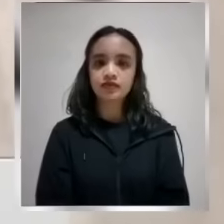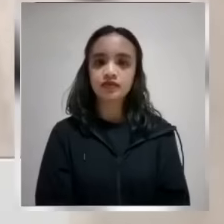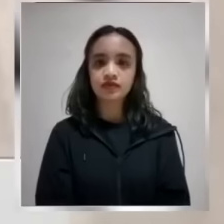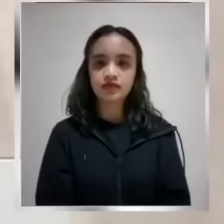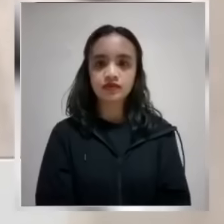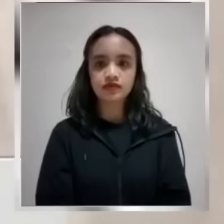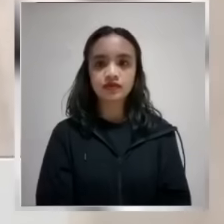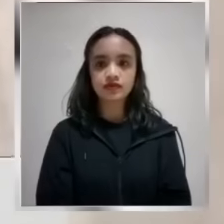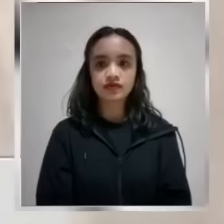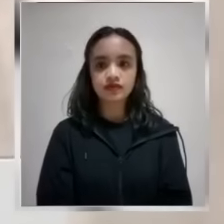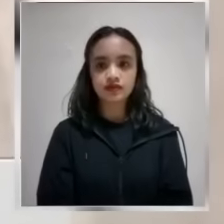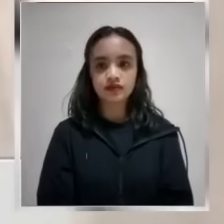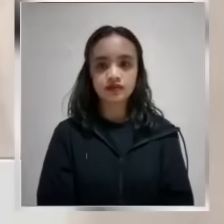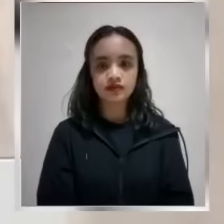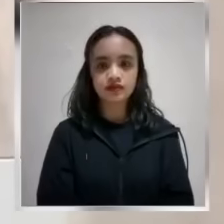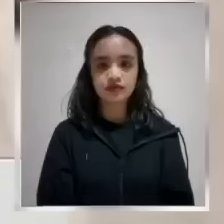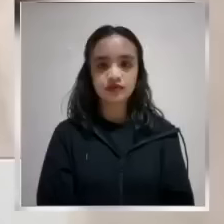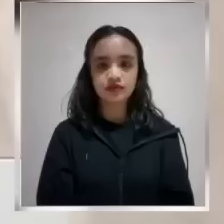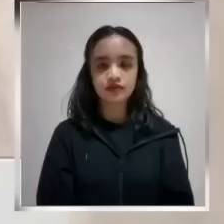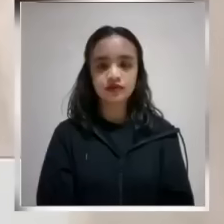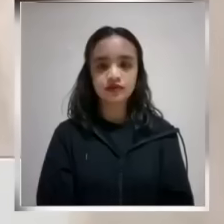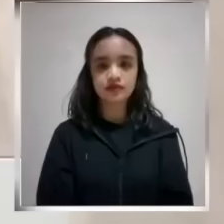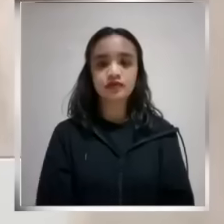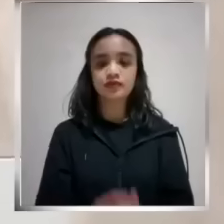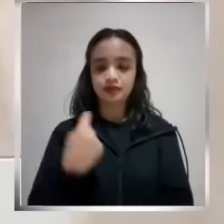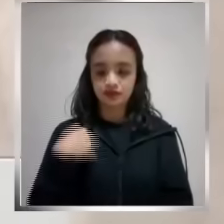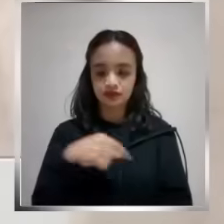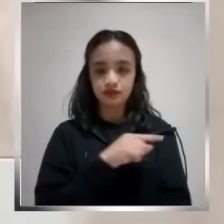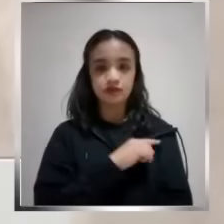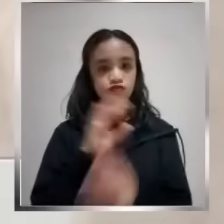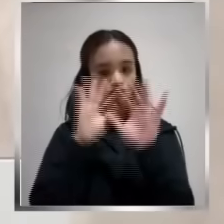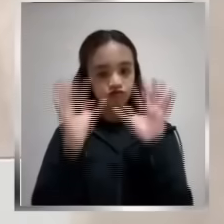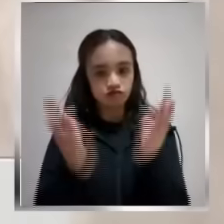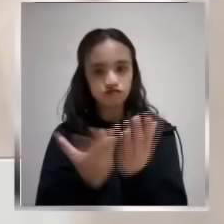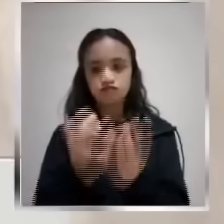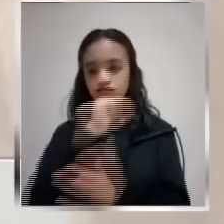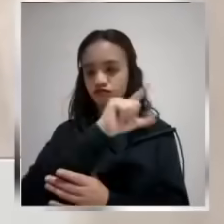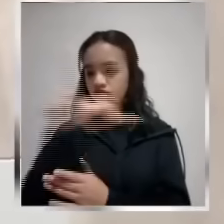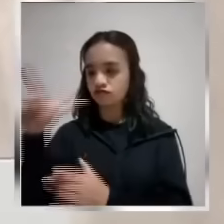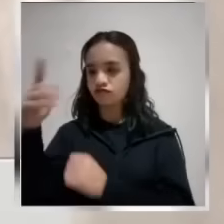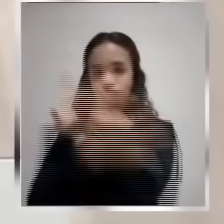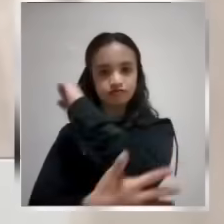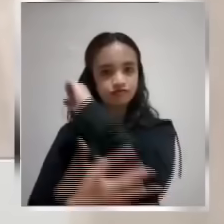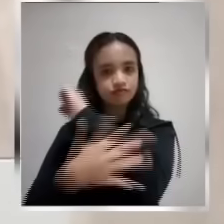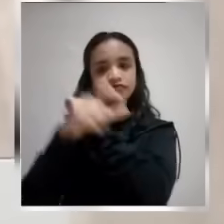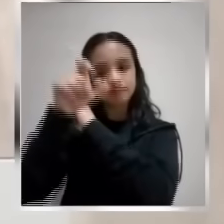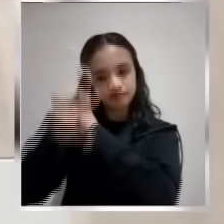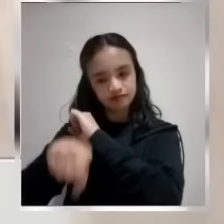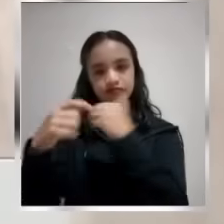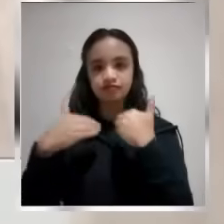Marcos a world In which every country shall pur peace